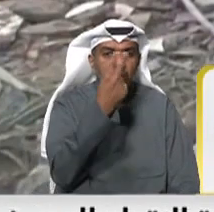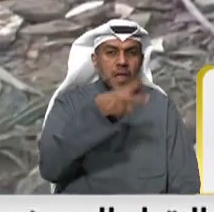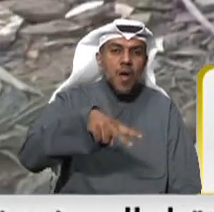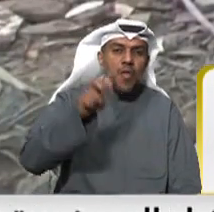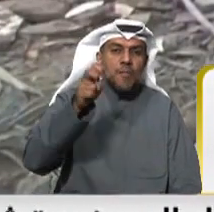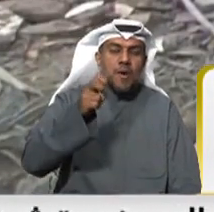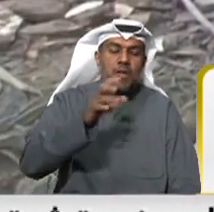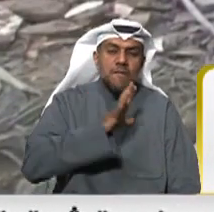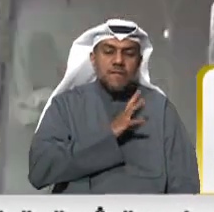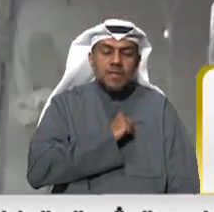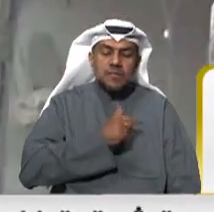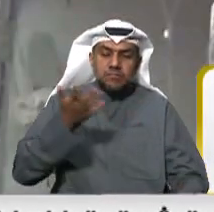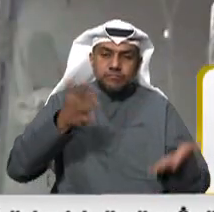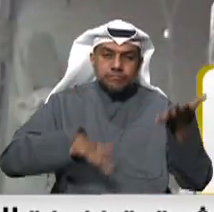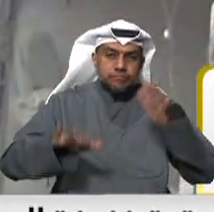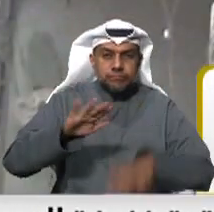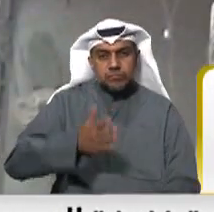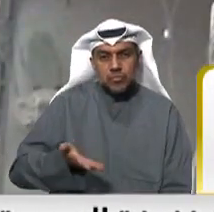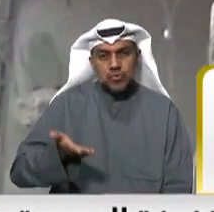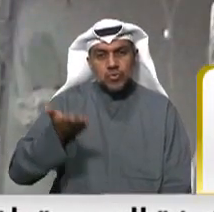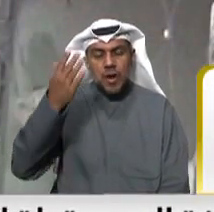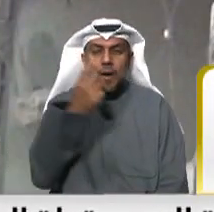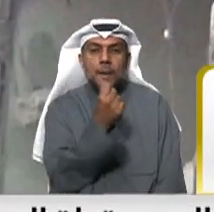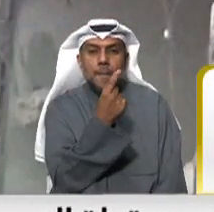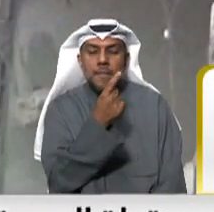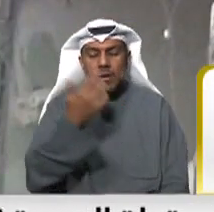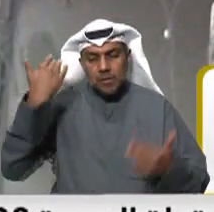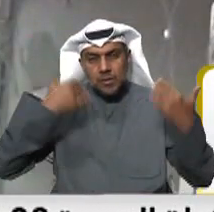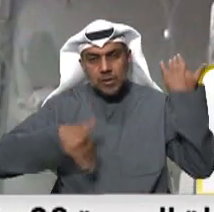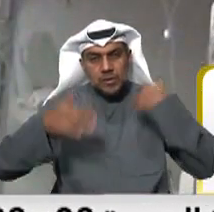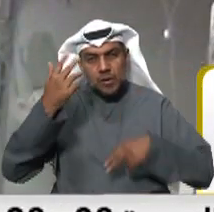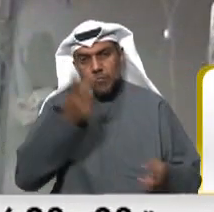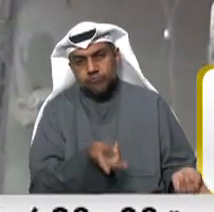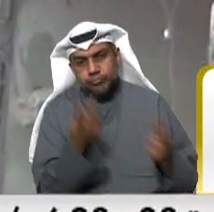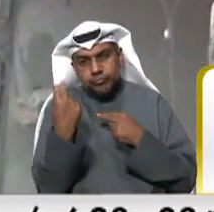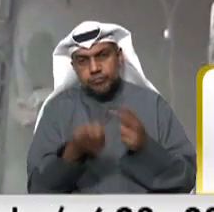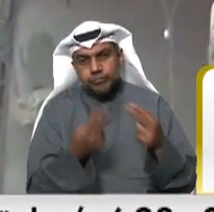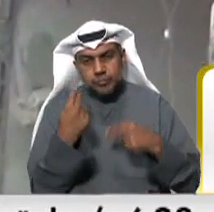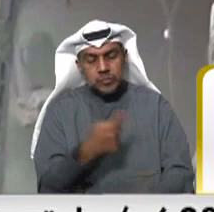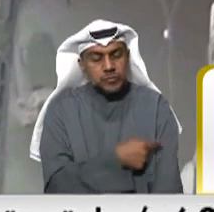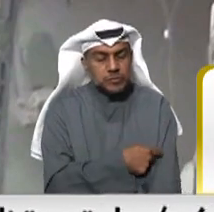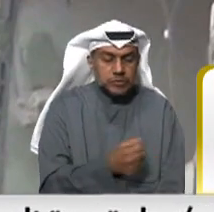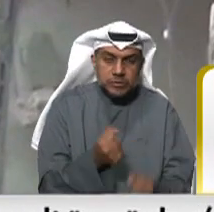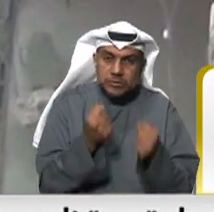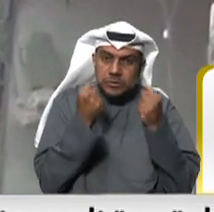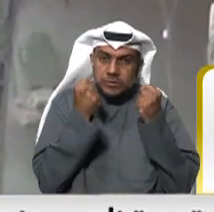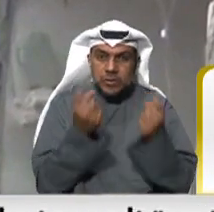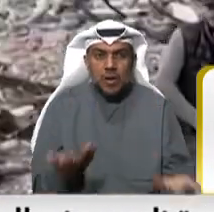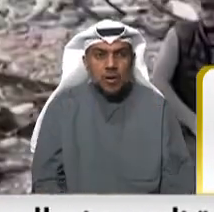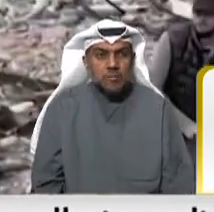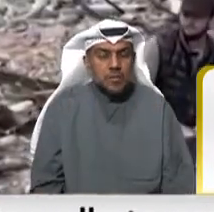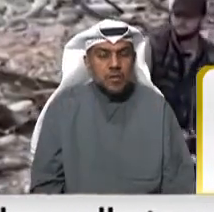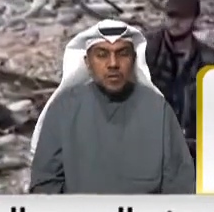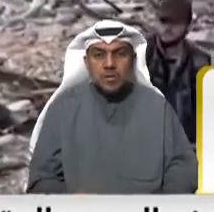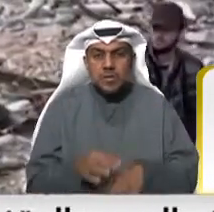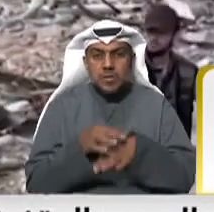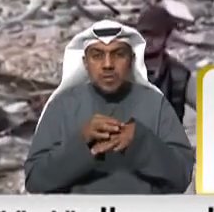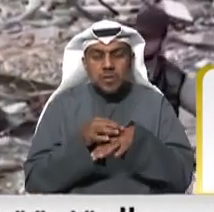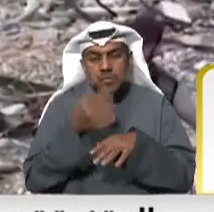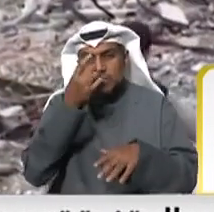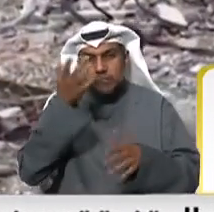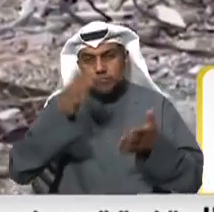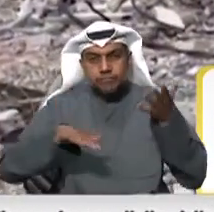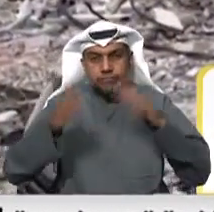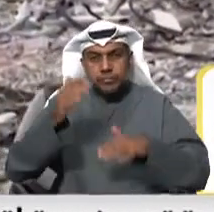فلسطينيا وأصيب أكثر من 100. وأوضحت الوزارة أنه ما زال عدد الضحايا